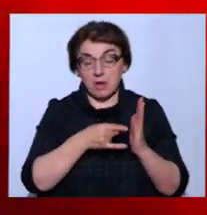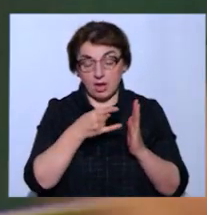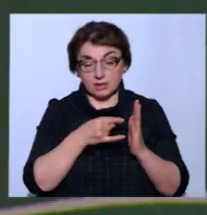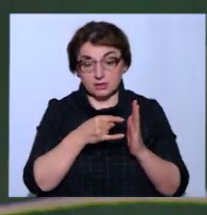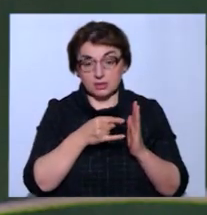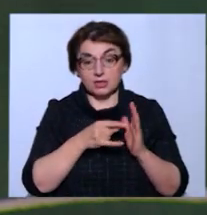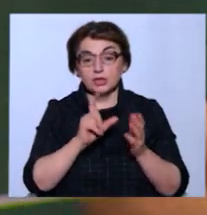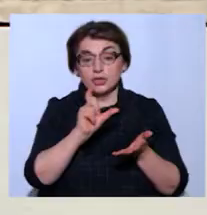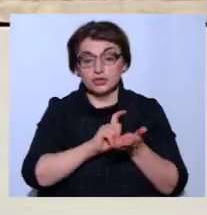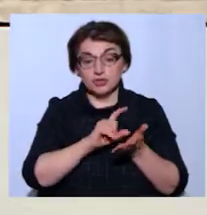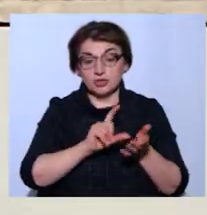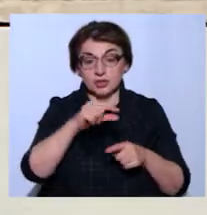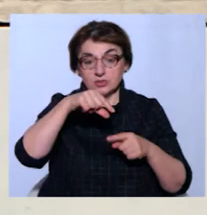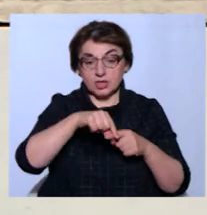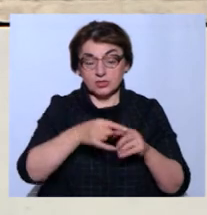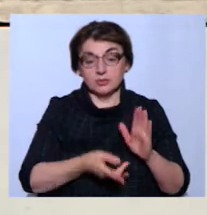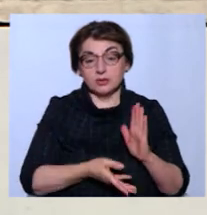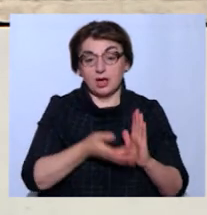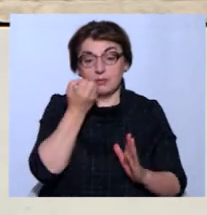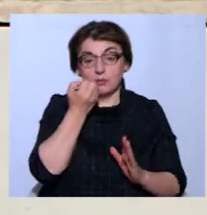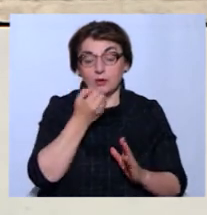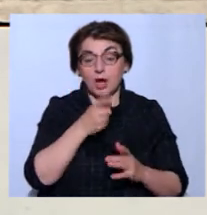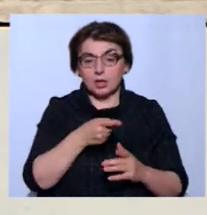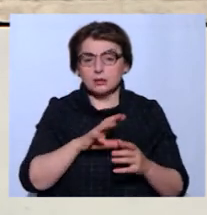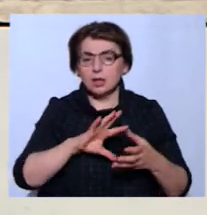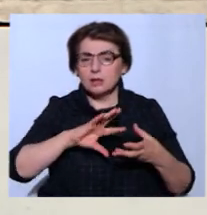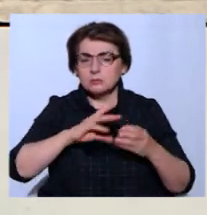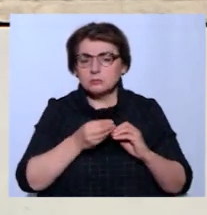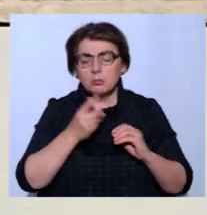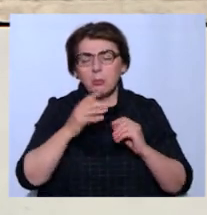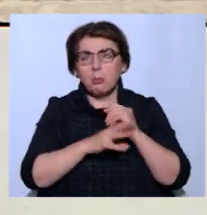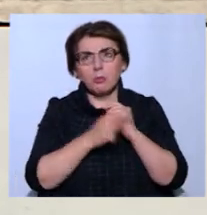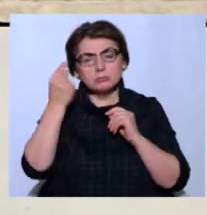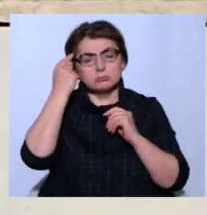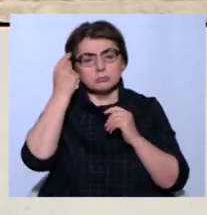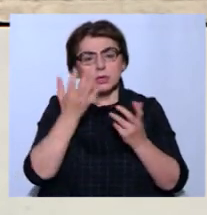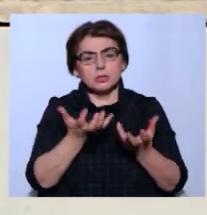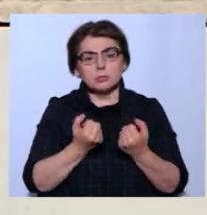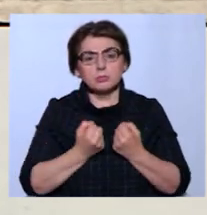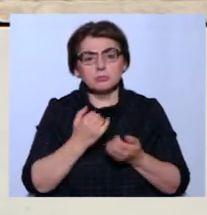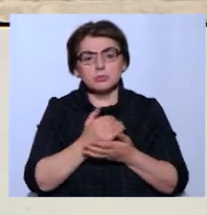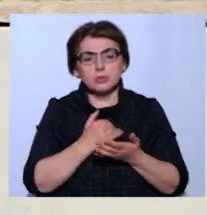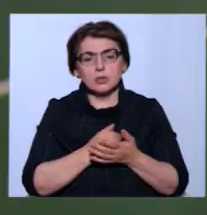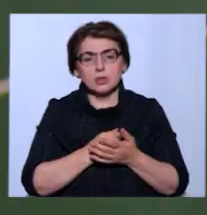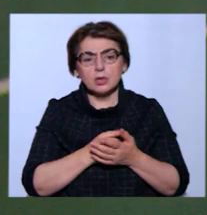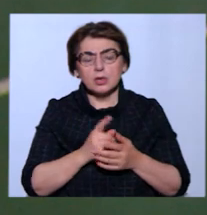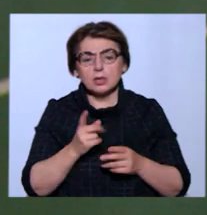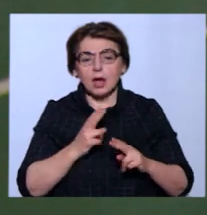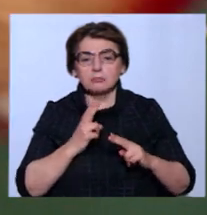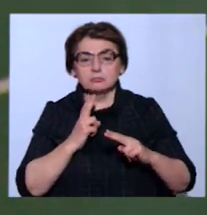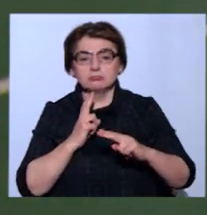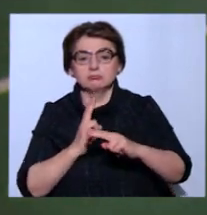ჭიქიდან ამოიღო. მაგრამ რა დასკვნა შეგვიძლია გამოვიტანოთ ჩვენ ამ ცდის ჩატარების შედეგად? ესე იგი, რაიმე